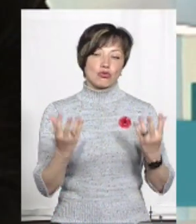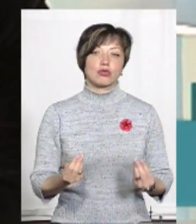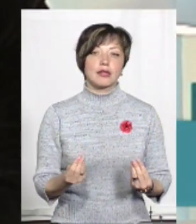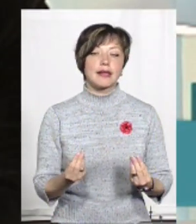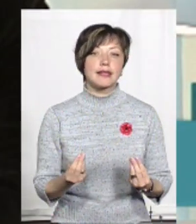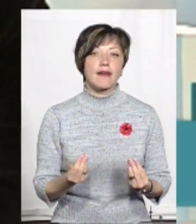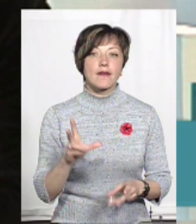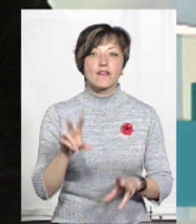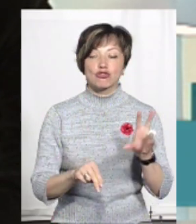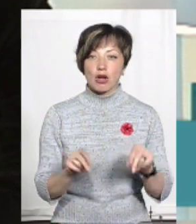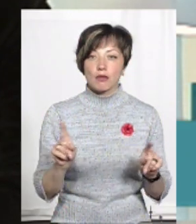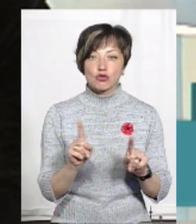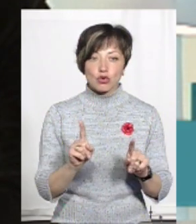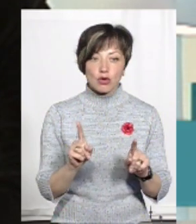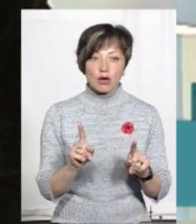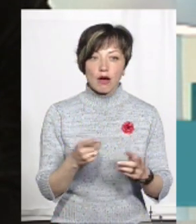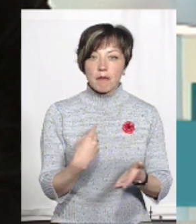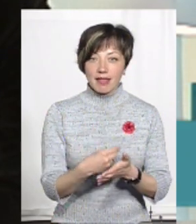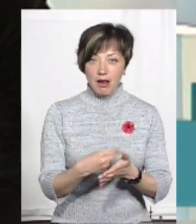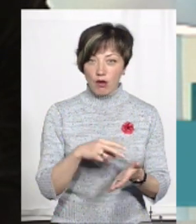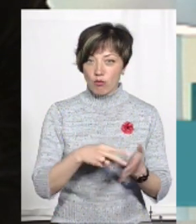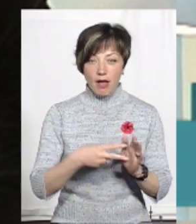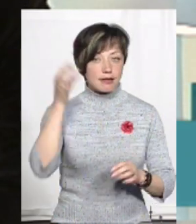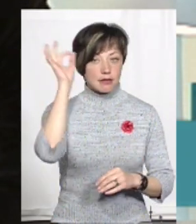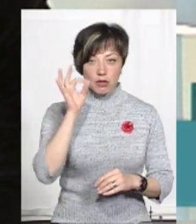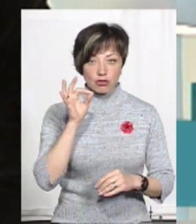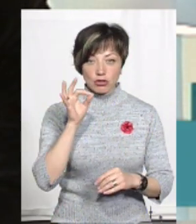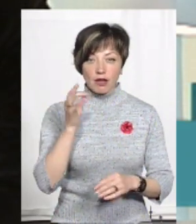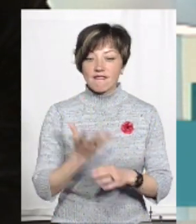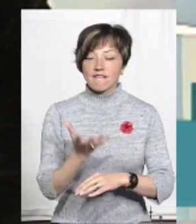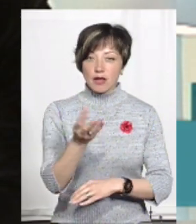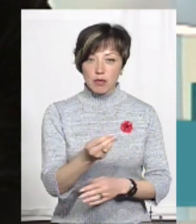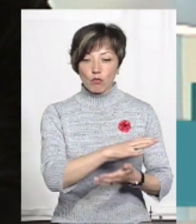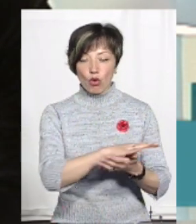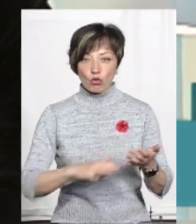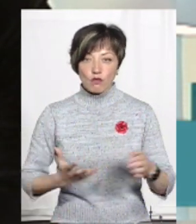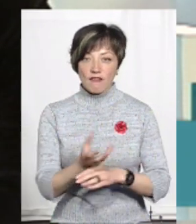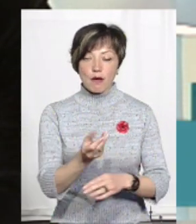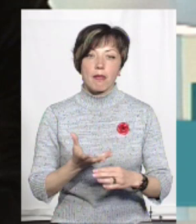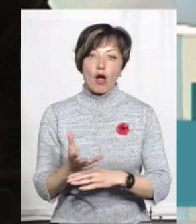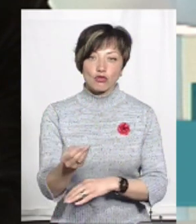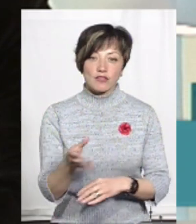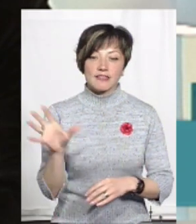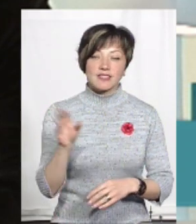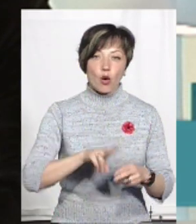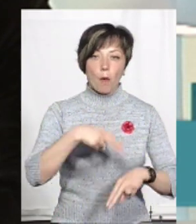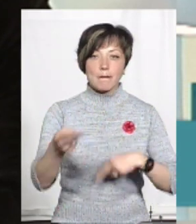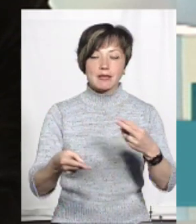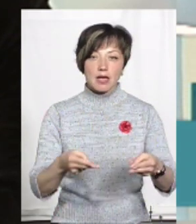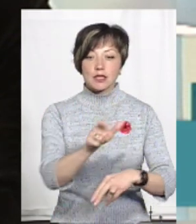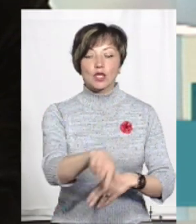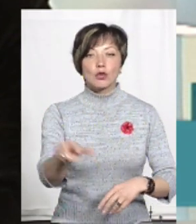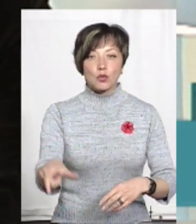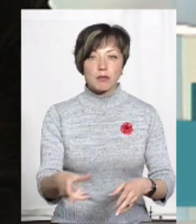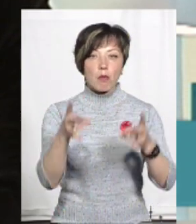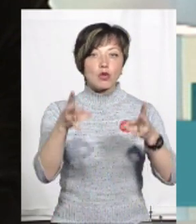сьогоднішній день вважаємо, що в матеріальному плані Німеччина виплатила і продовжує виплачувати всі компенсації